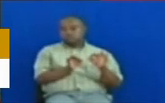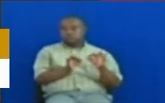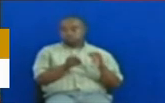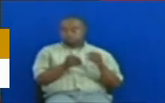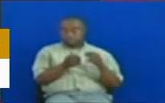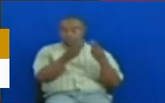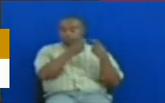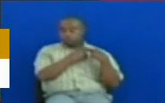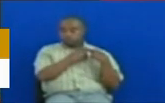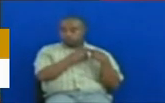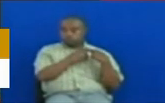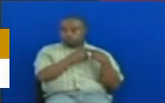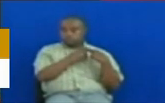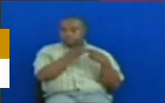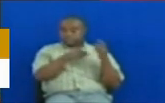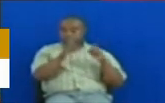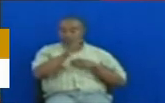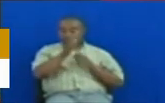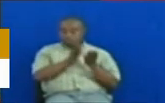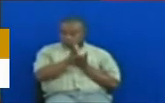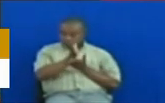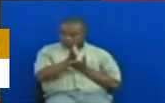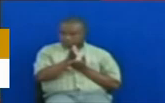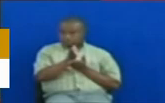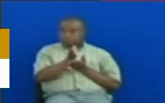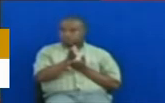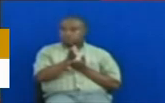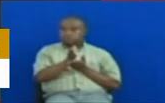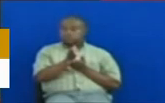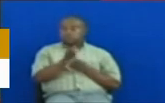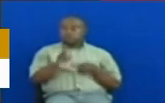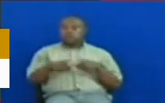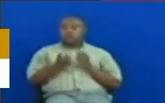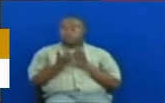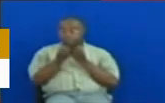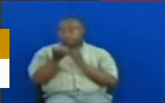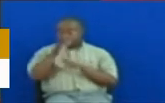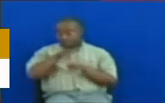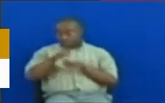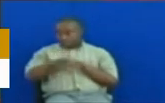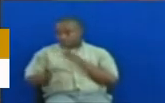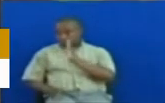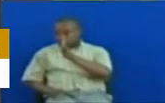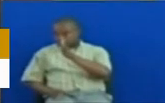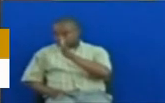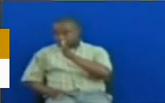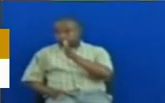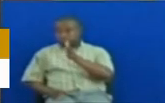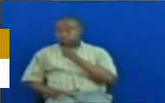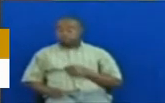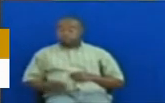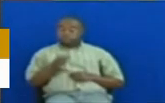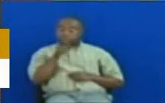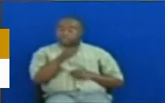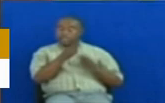ambacho kimeisha pita. Lakini kwa maelezo, haya majukumu ya